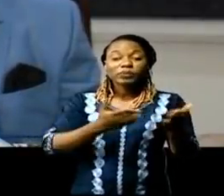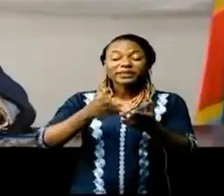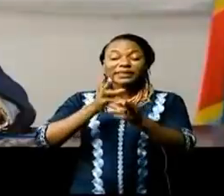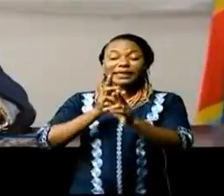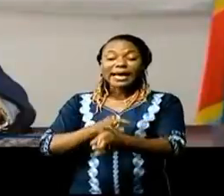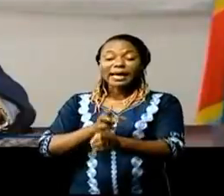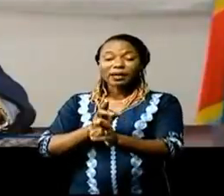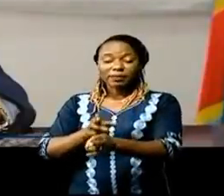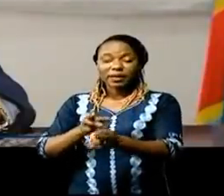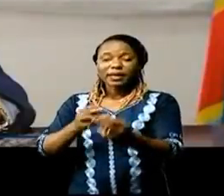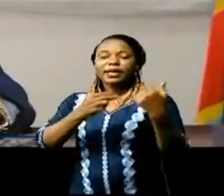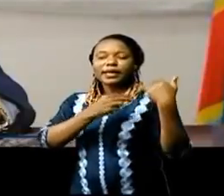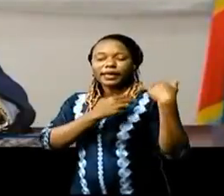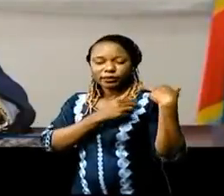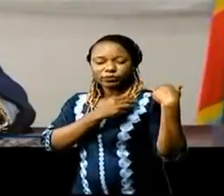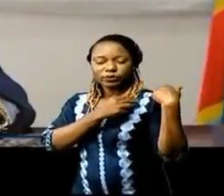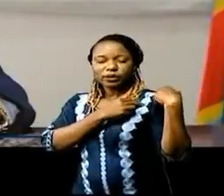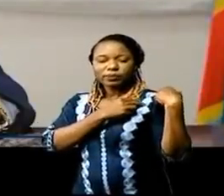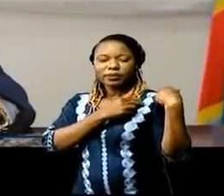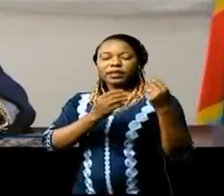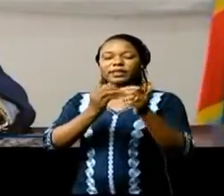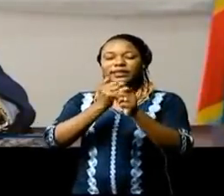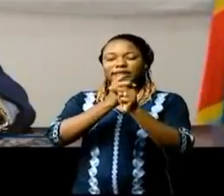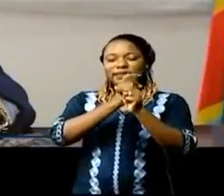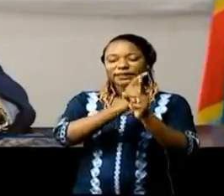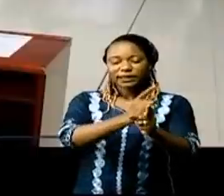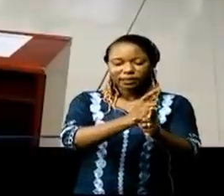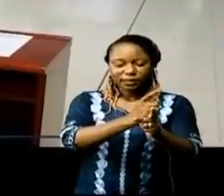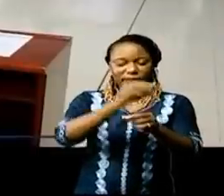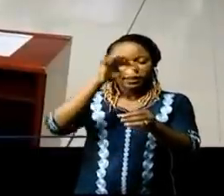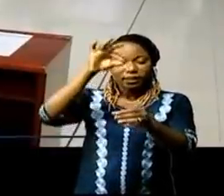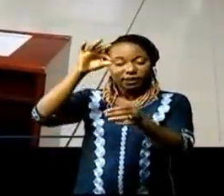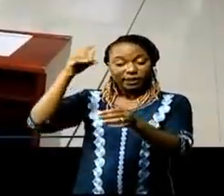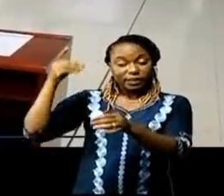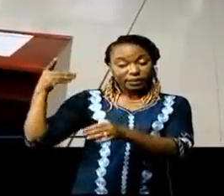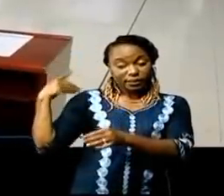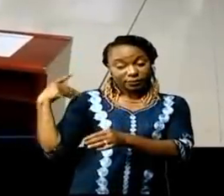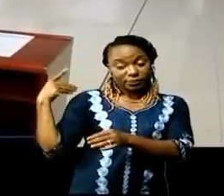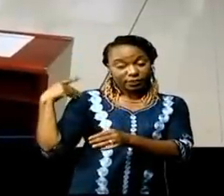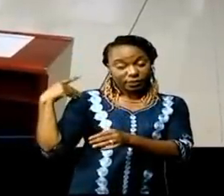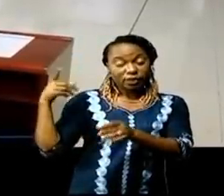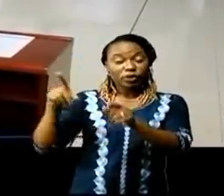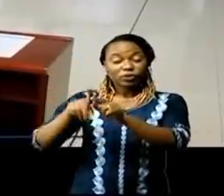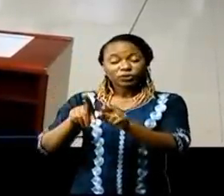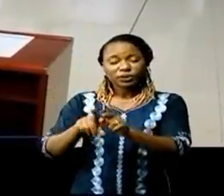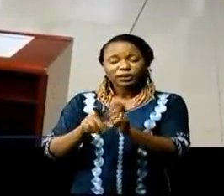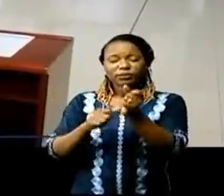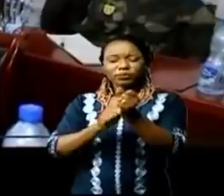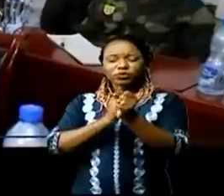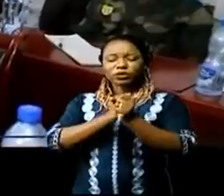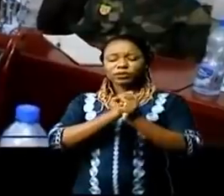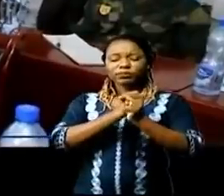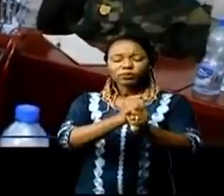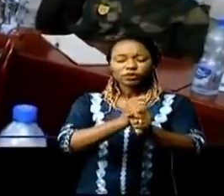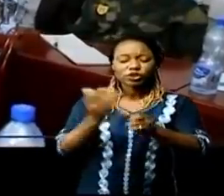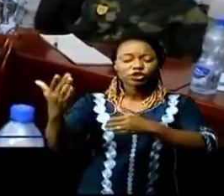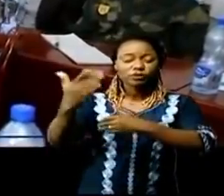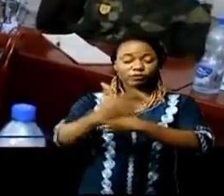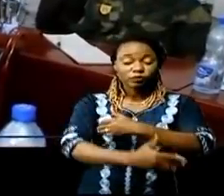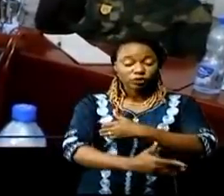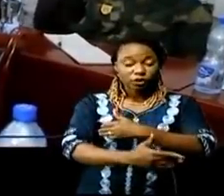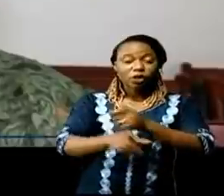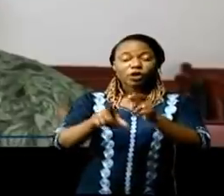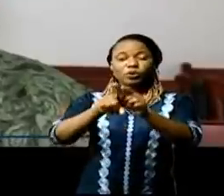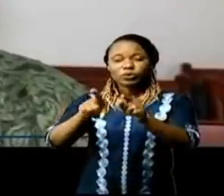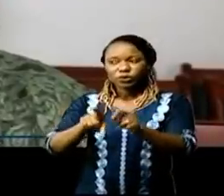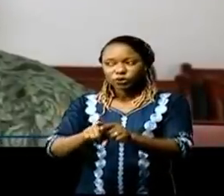Les responsables des services de sécurité, les élus nationaux et les services aux frontières ont été sensibilisés sur la pertinence du